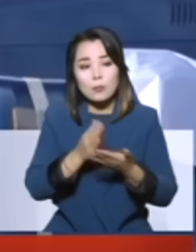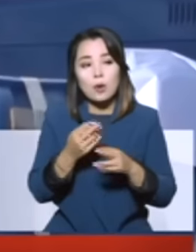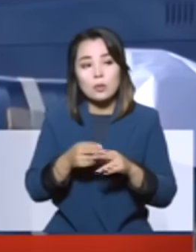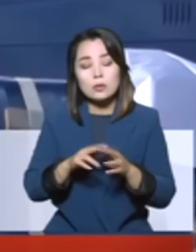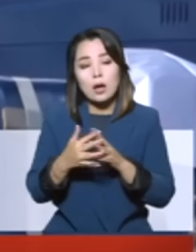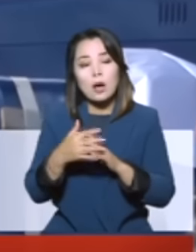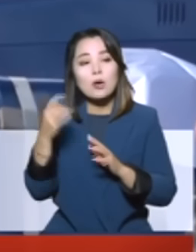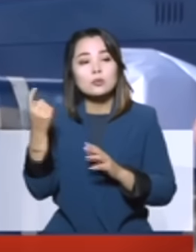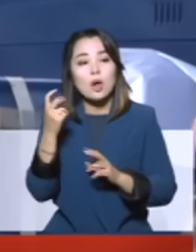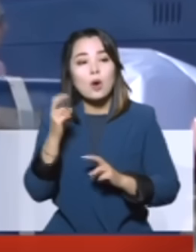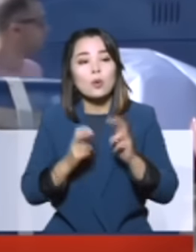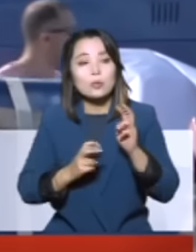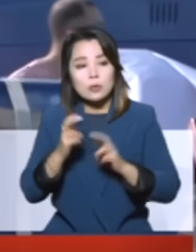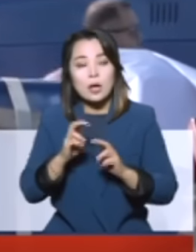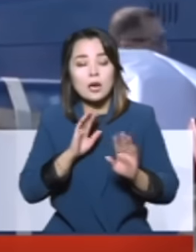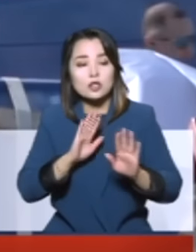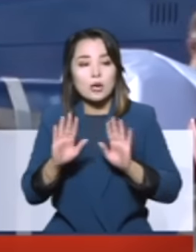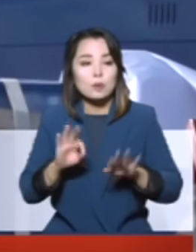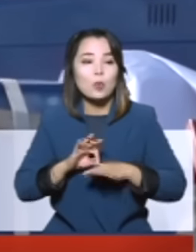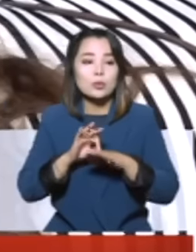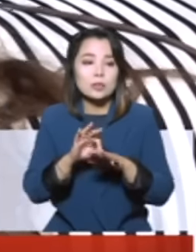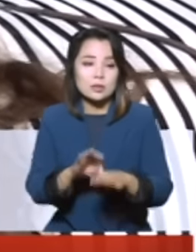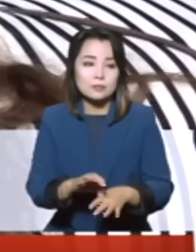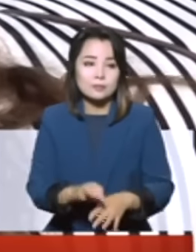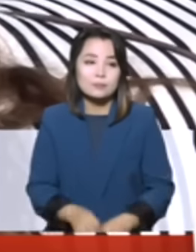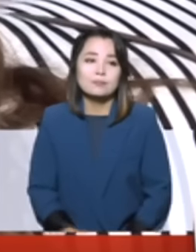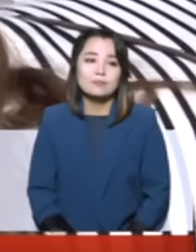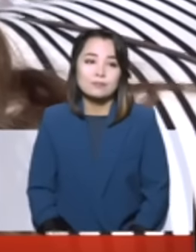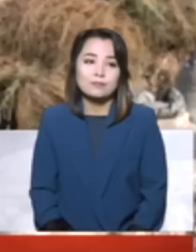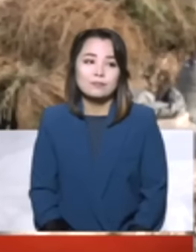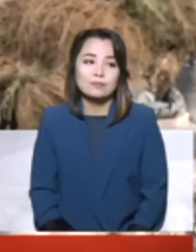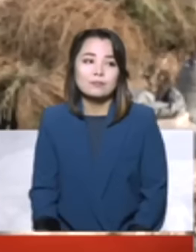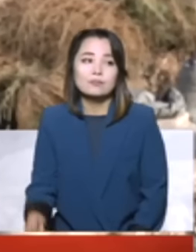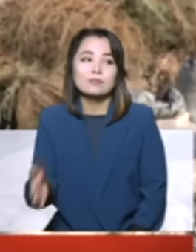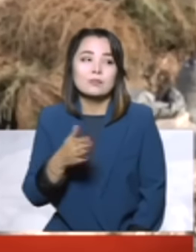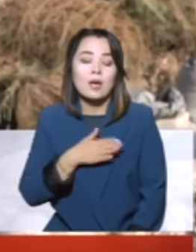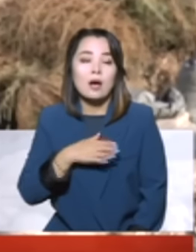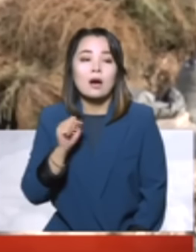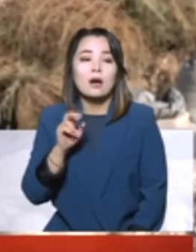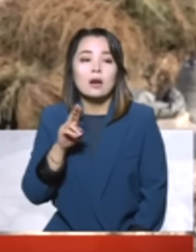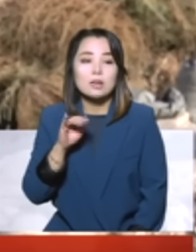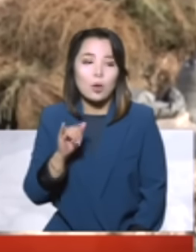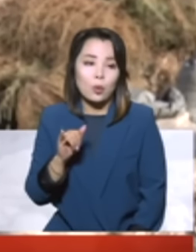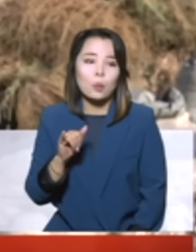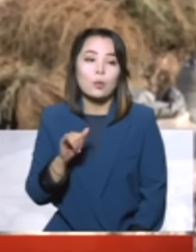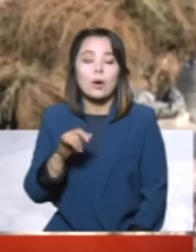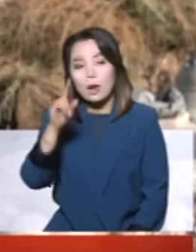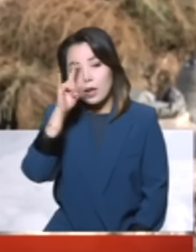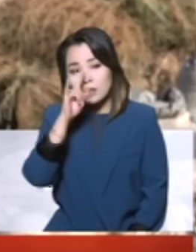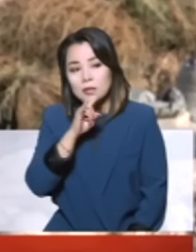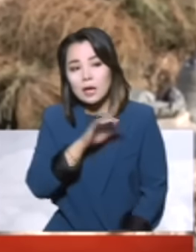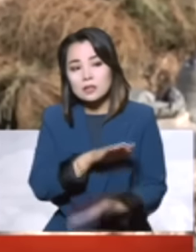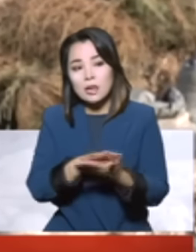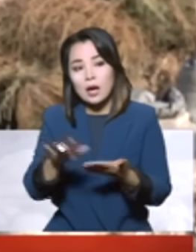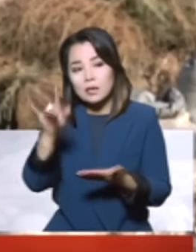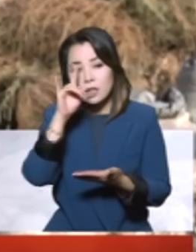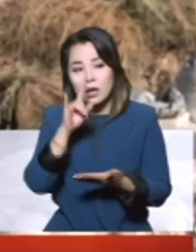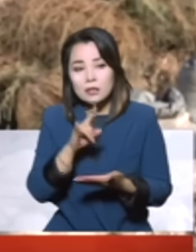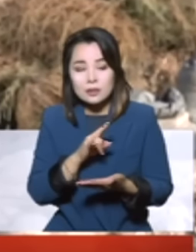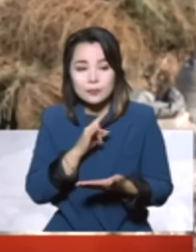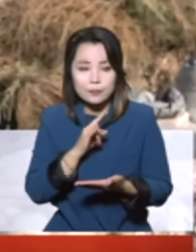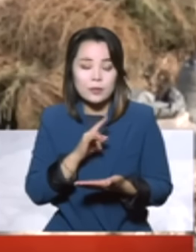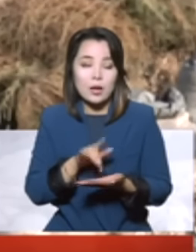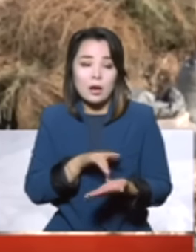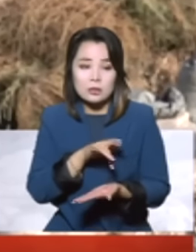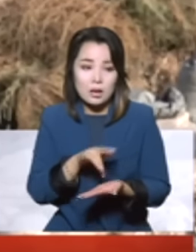ауыл шаруашылық өнімдерінің жәрмеңкесі өтті. Біздің Ақтау Қазақстан бойынша ең таза қала,